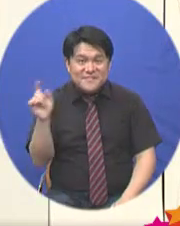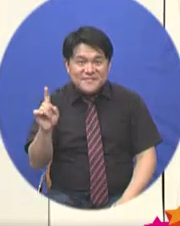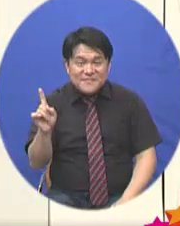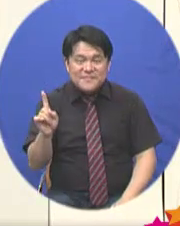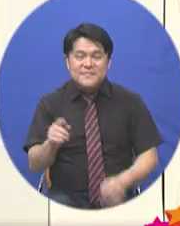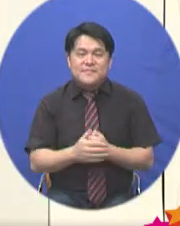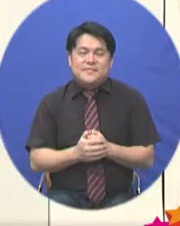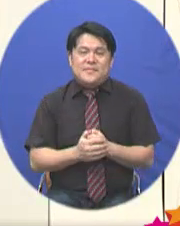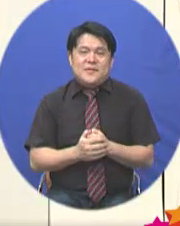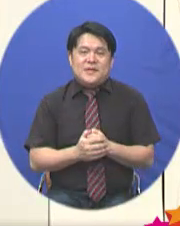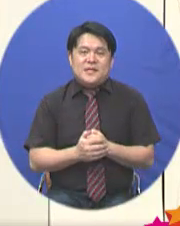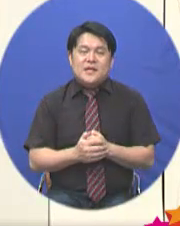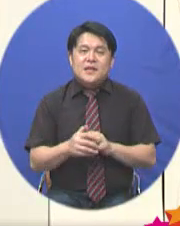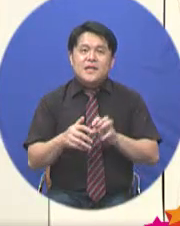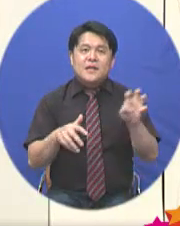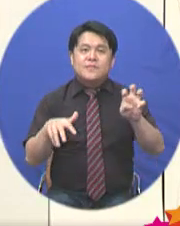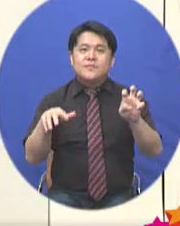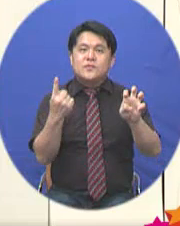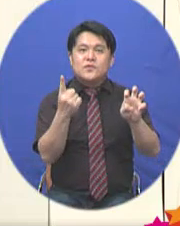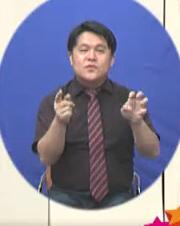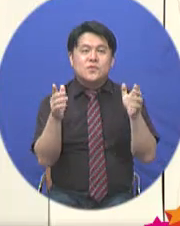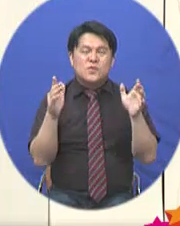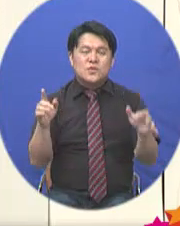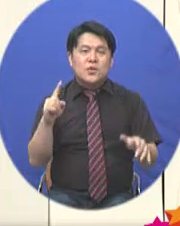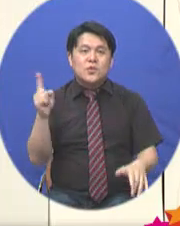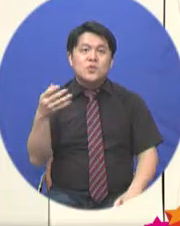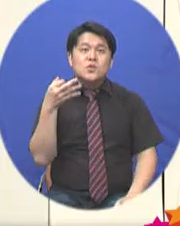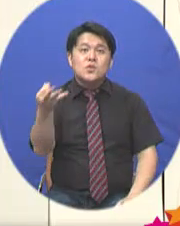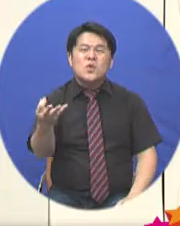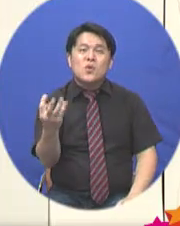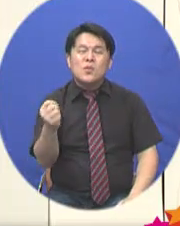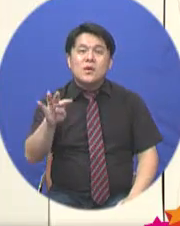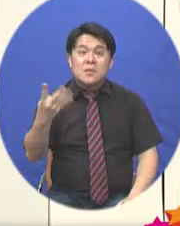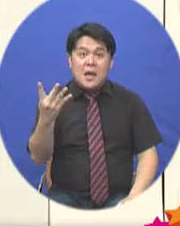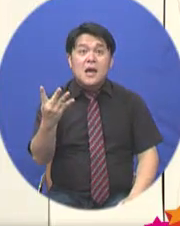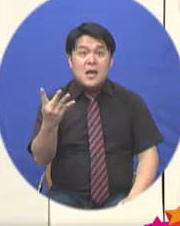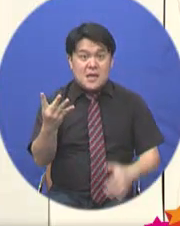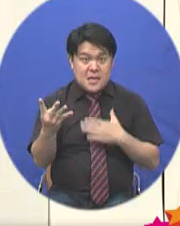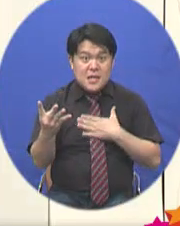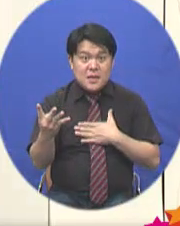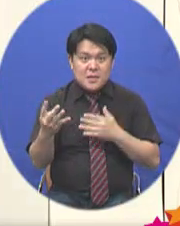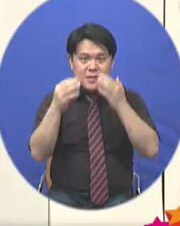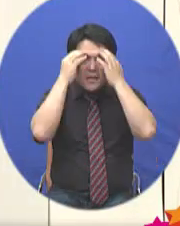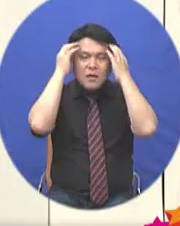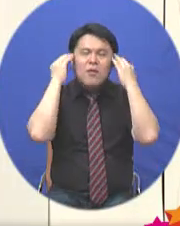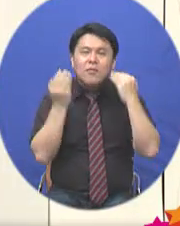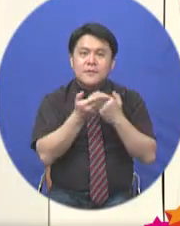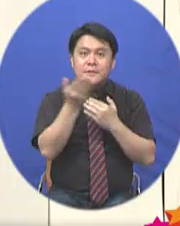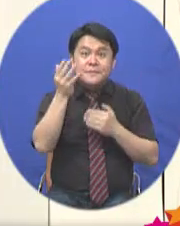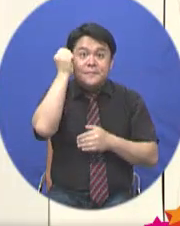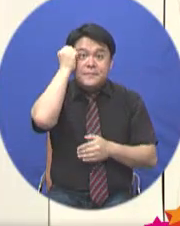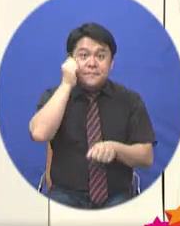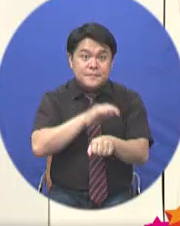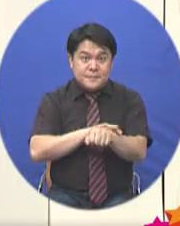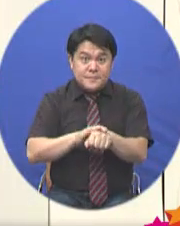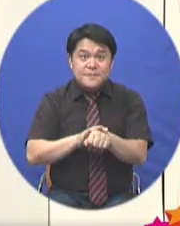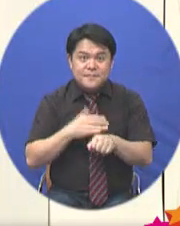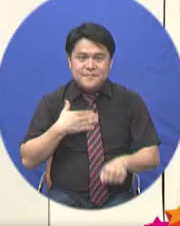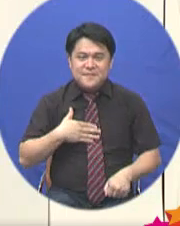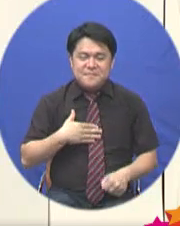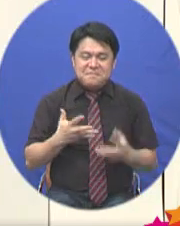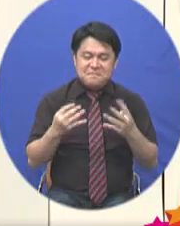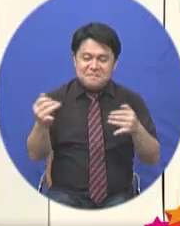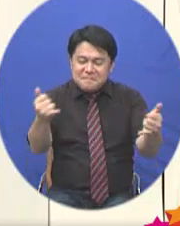네? 30초당 400원이 부과되고 있으니까요. 네, 네. 이 점 참고하시고 네.